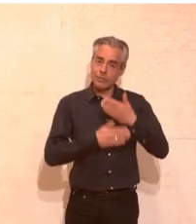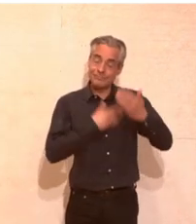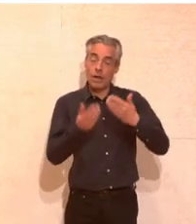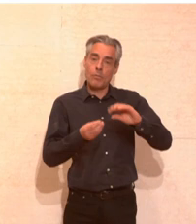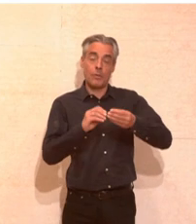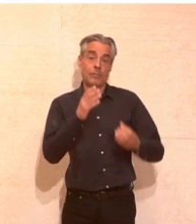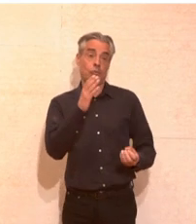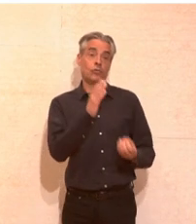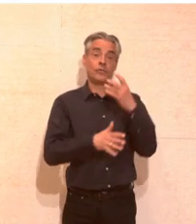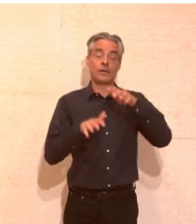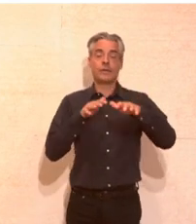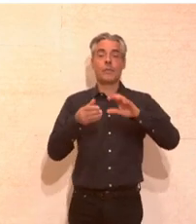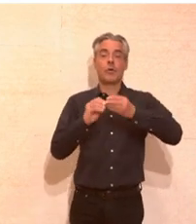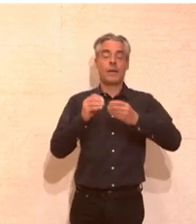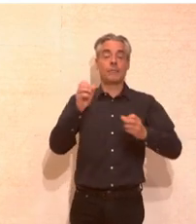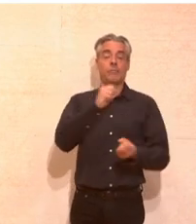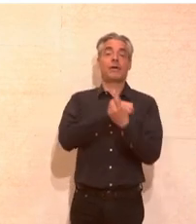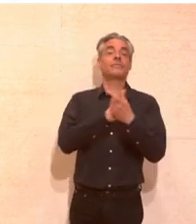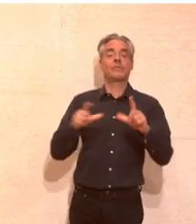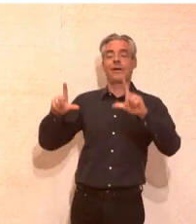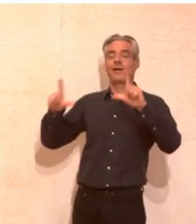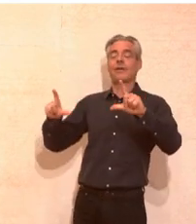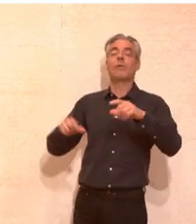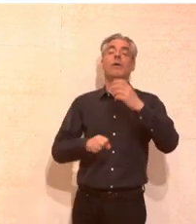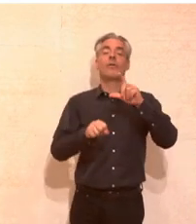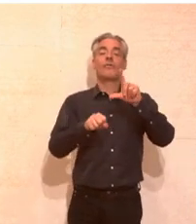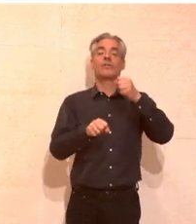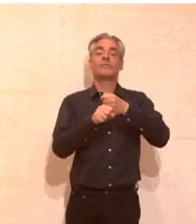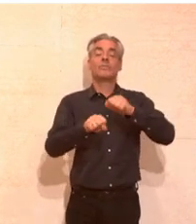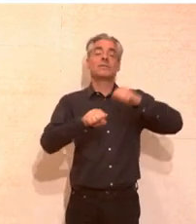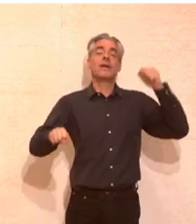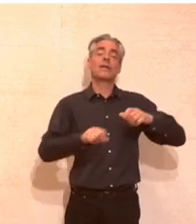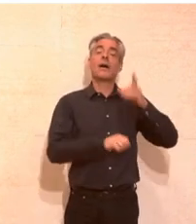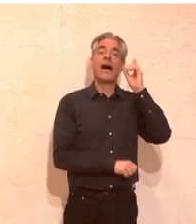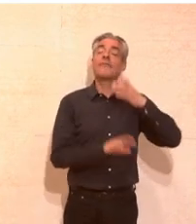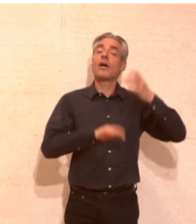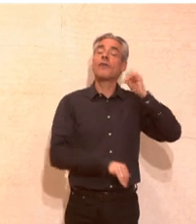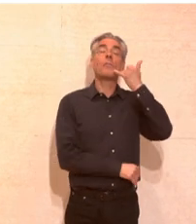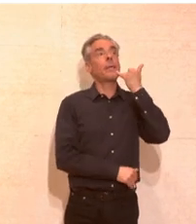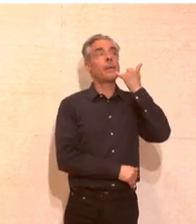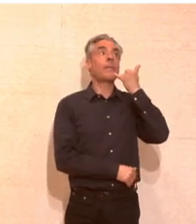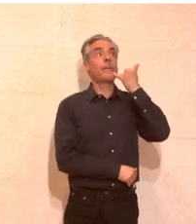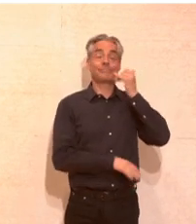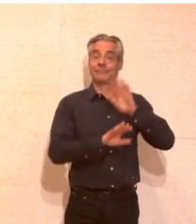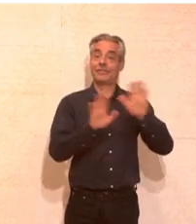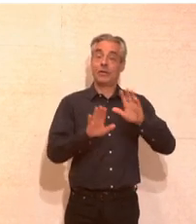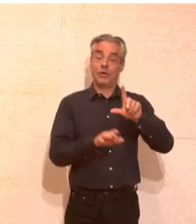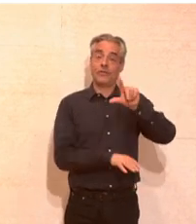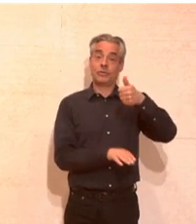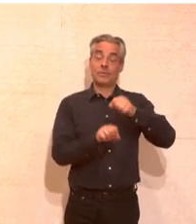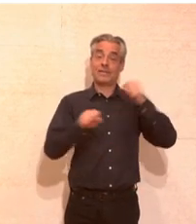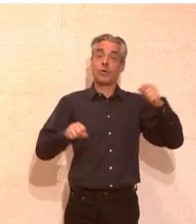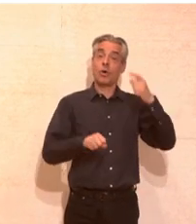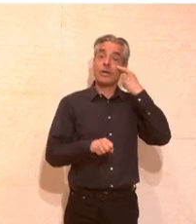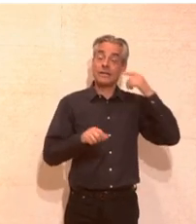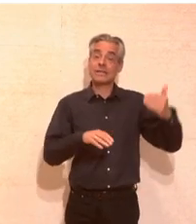écrans. Au XXe siècle, on téléphonait avec un téléphone qui était à l'oreille, il n'était pas devant les yeux. Au XXIe siècle, regardez ce qui